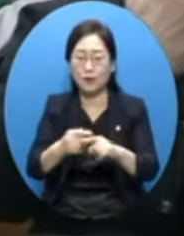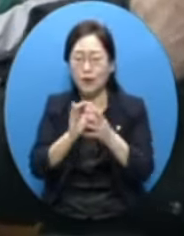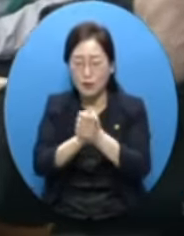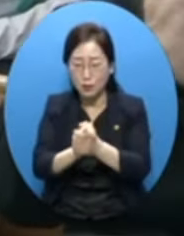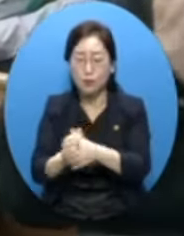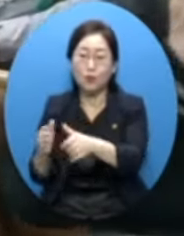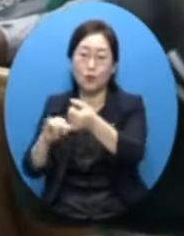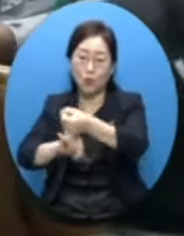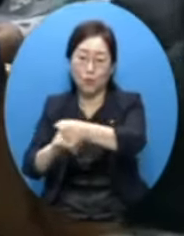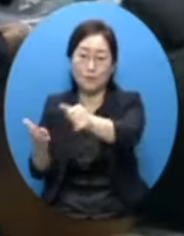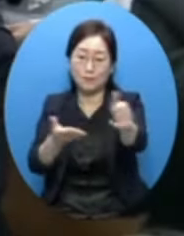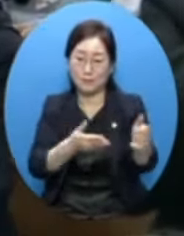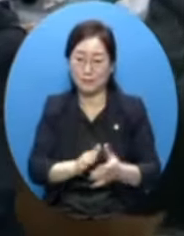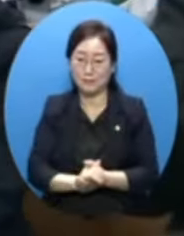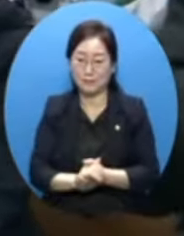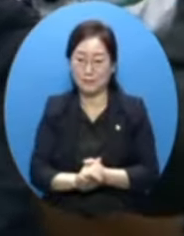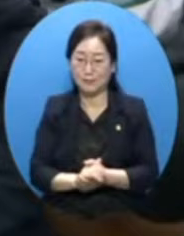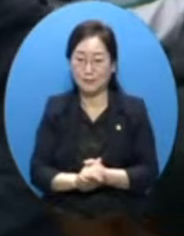바랍니다.